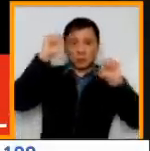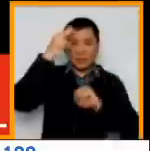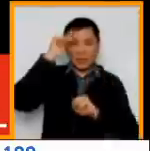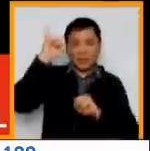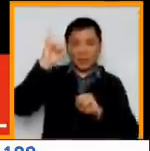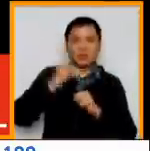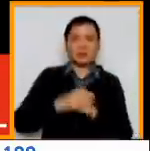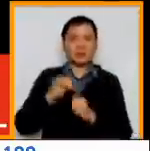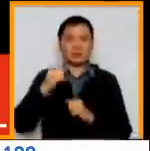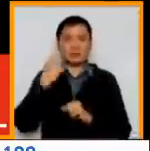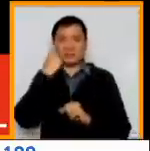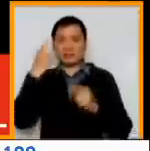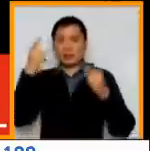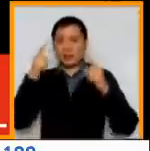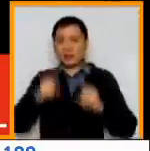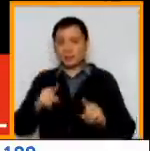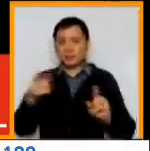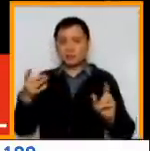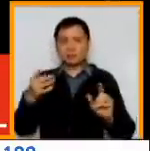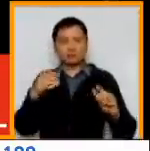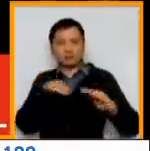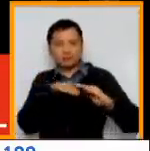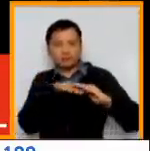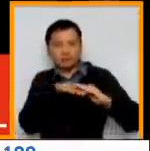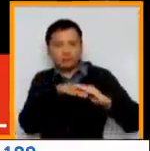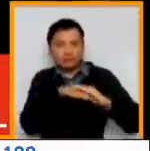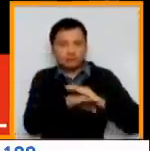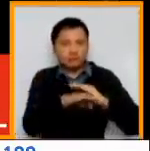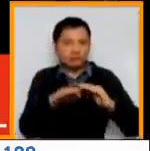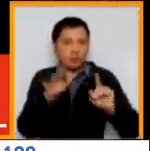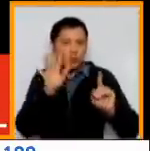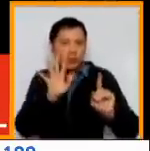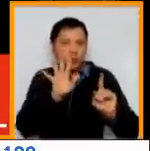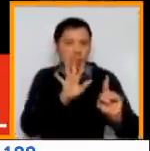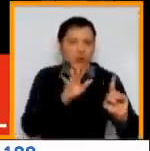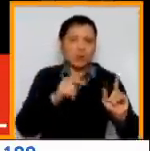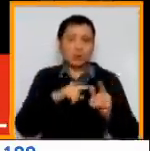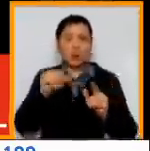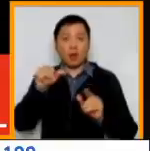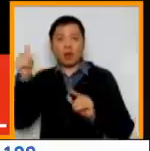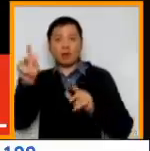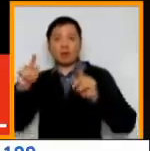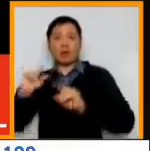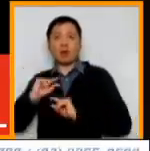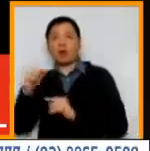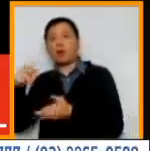Miyerkules. Maya-maya, pumasok na sa bahay ang ilan sa kanila habang nagbantay sa labas ang iba.